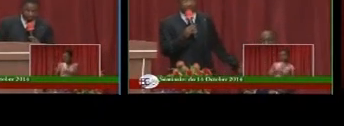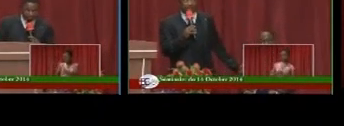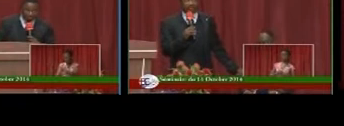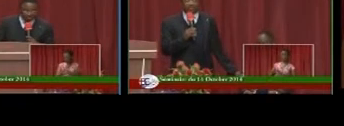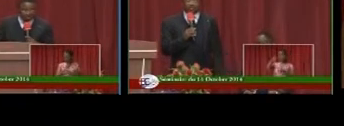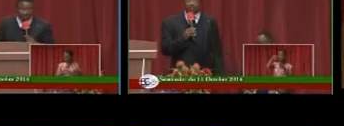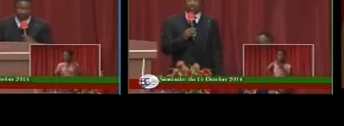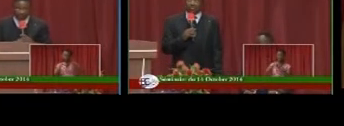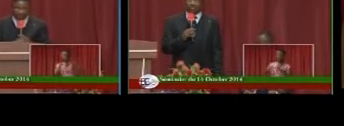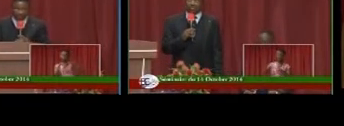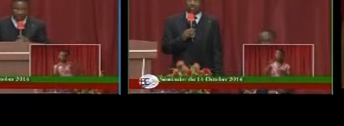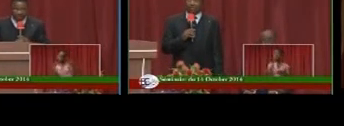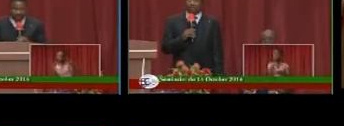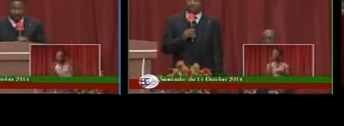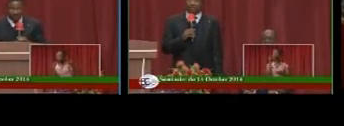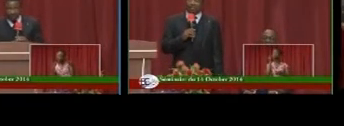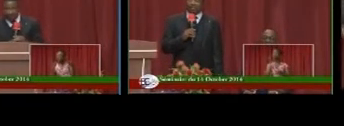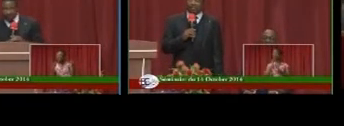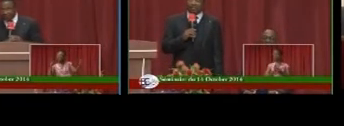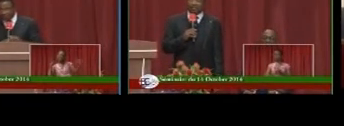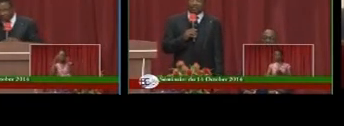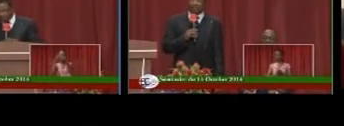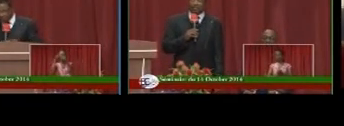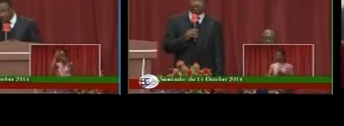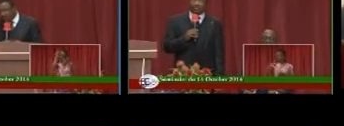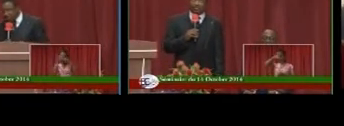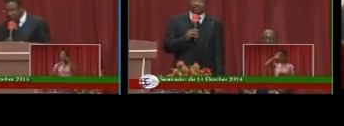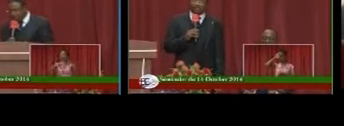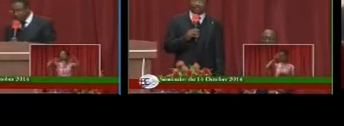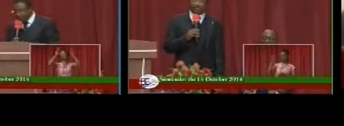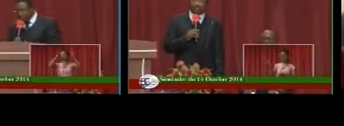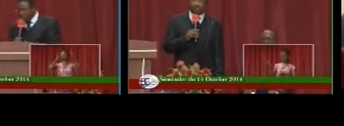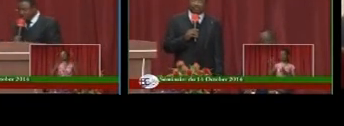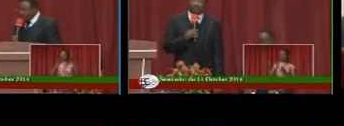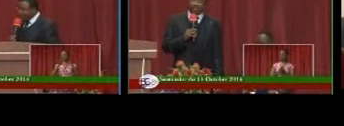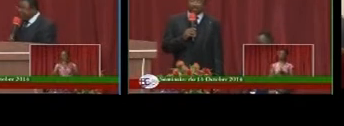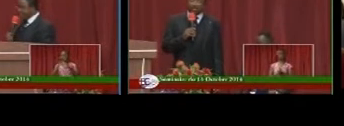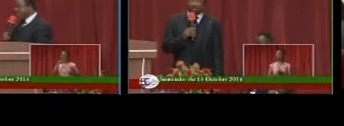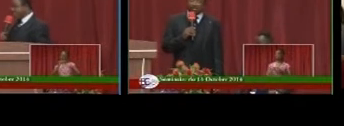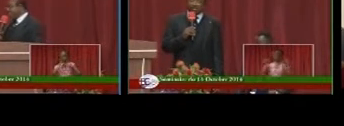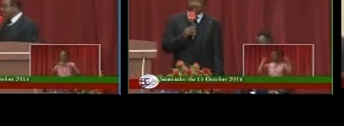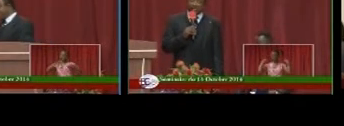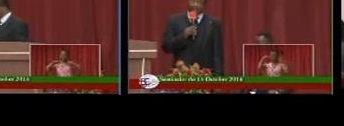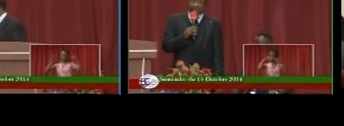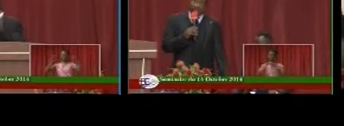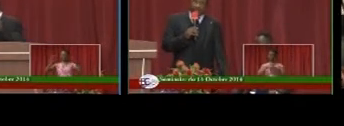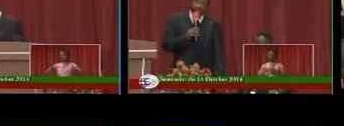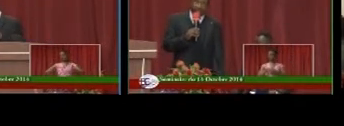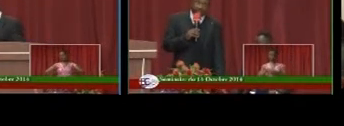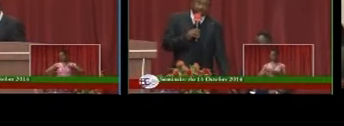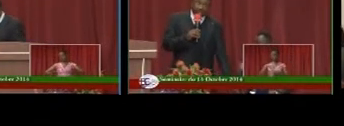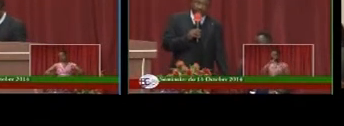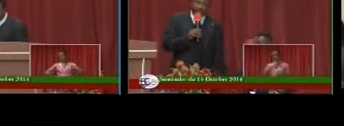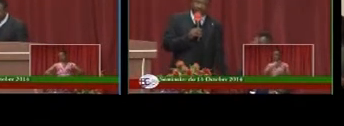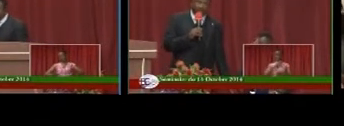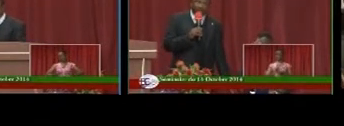tous. Nous qui nous disons enfants de Dieu, chrétiens, serviteurs, évangélistes, bergers, pasteurs, tout ce que vous